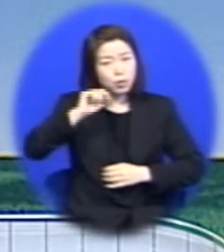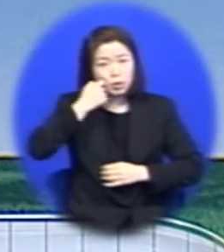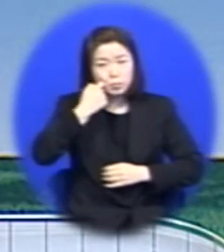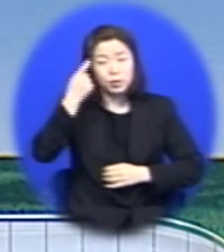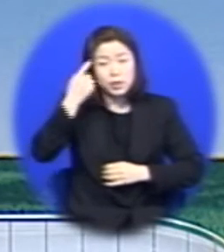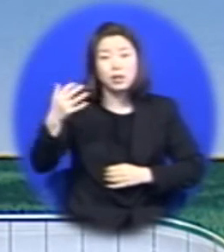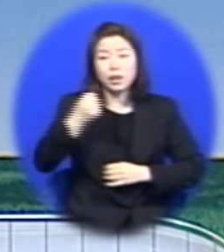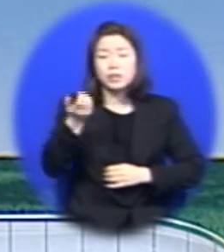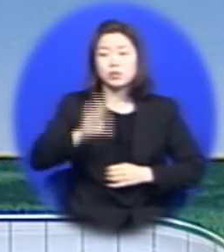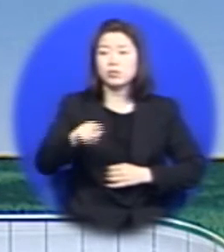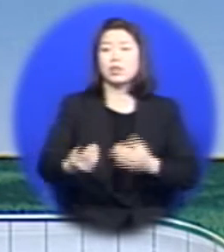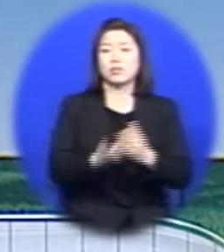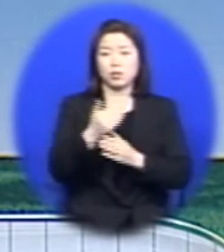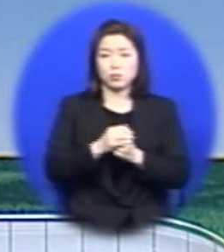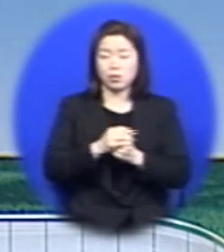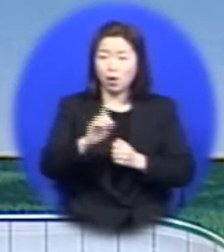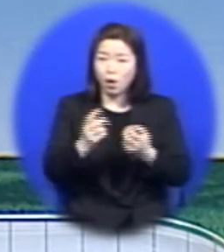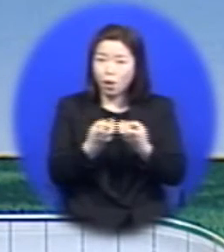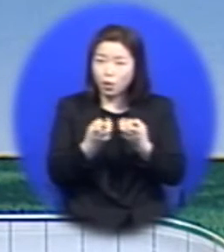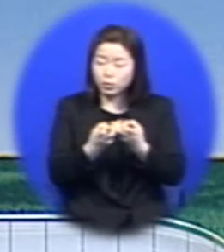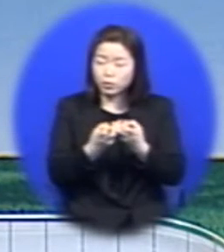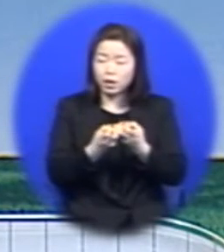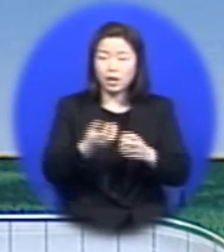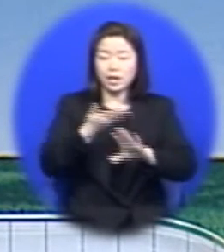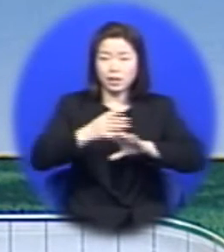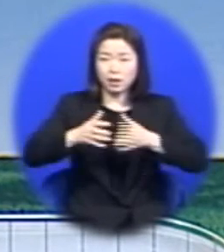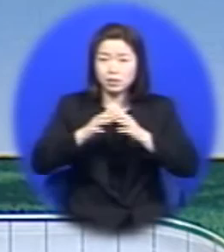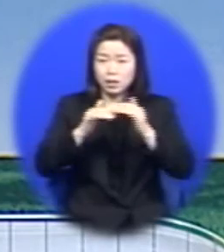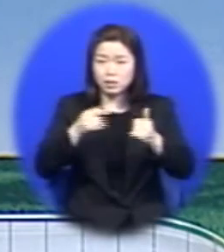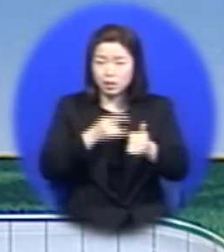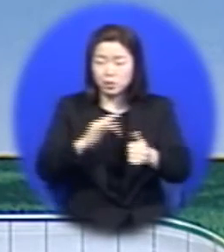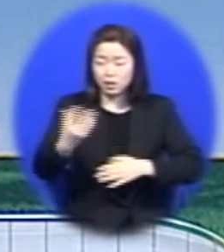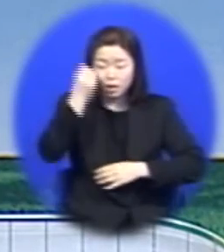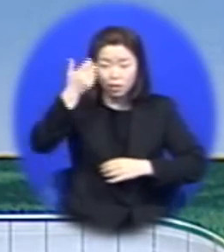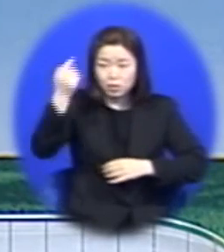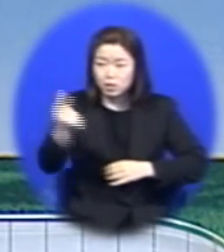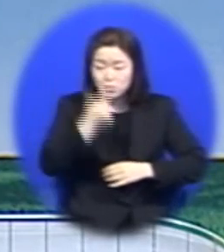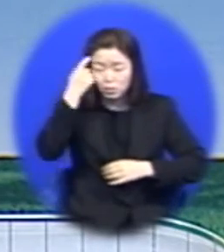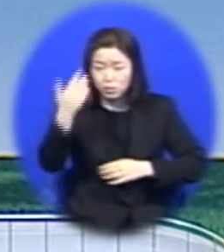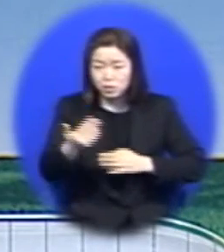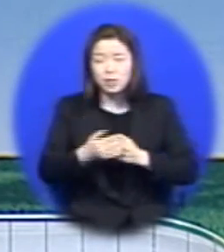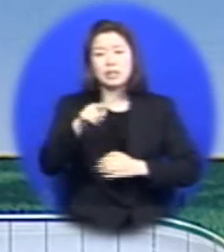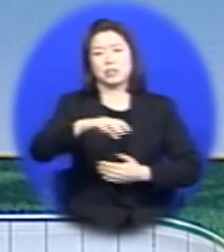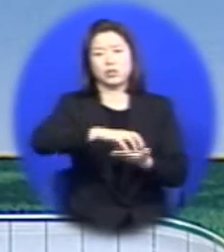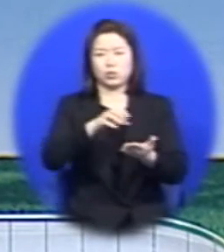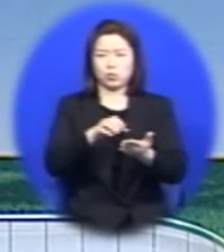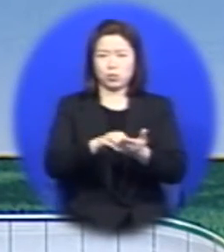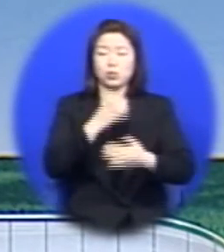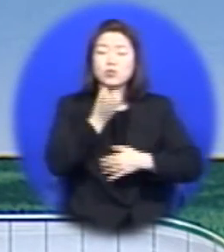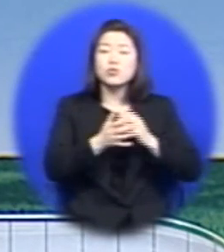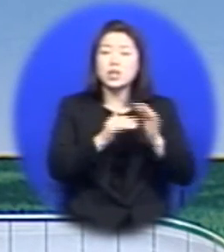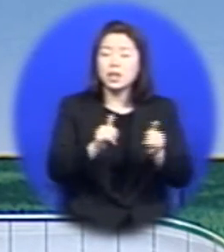생각했습니다. 어떻게 이방인들에게 성령이 임할 수 있느냐. 그 정도로 유대인들은